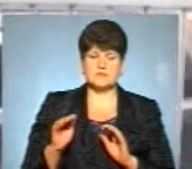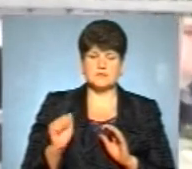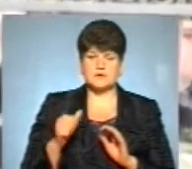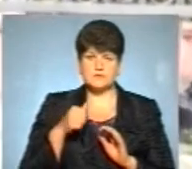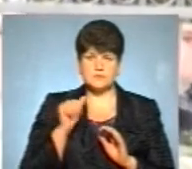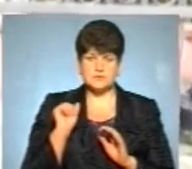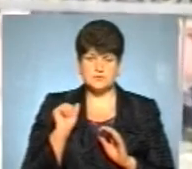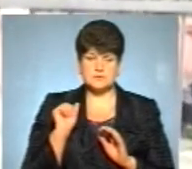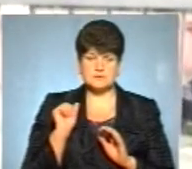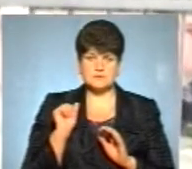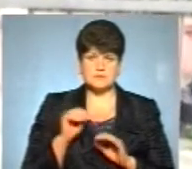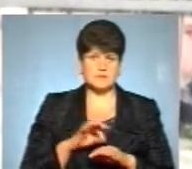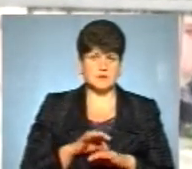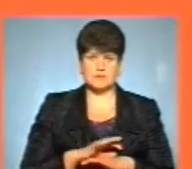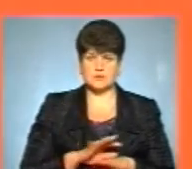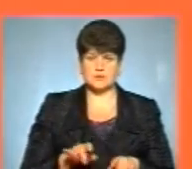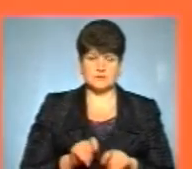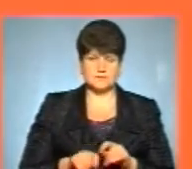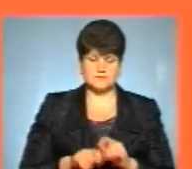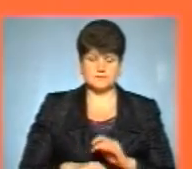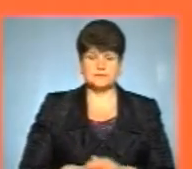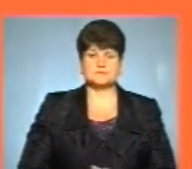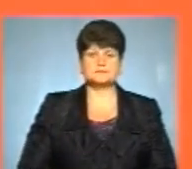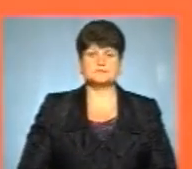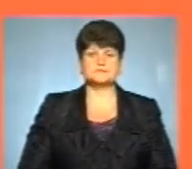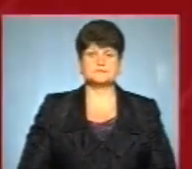вчора не проводились дослідження.